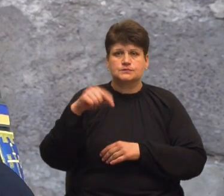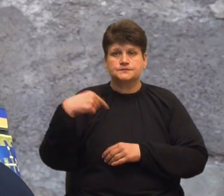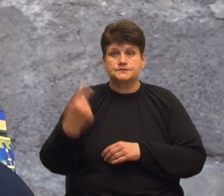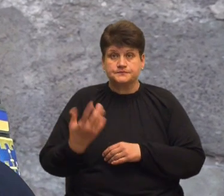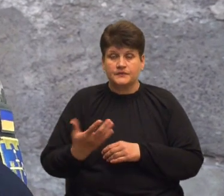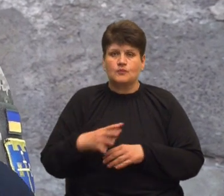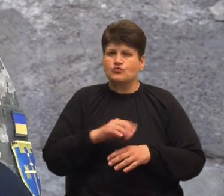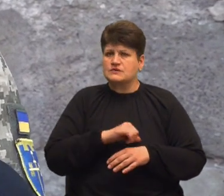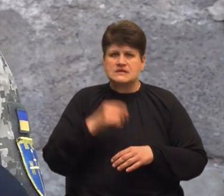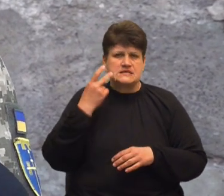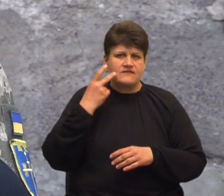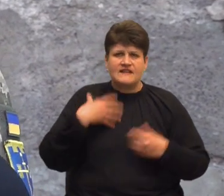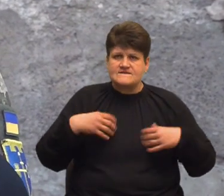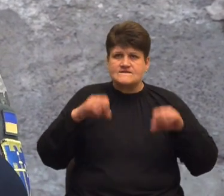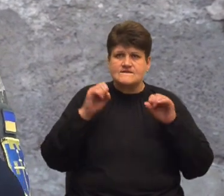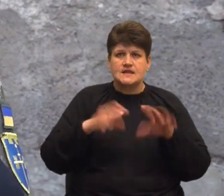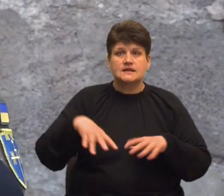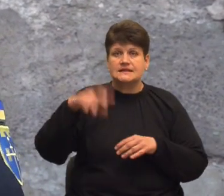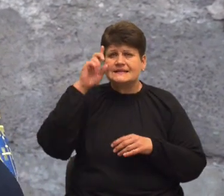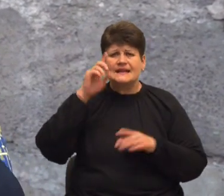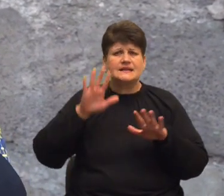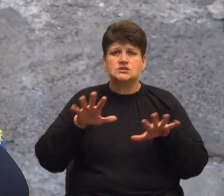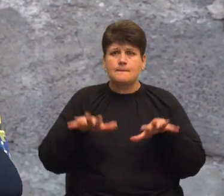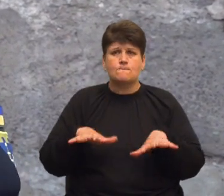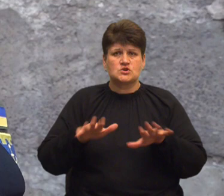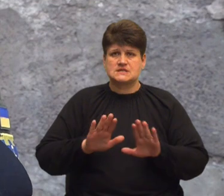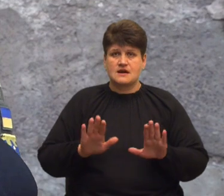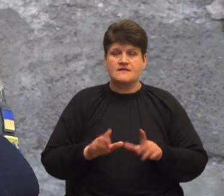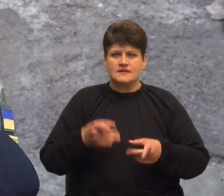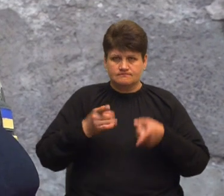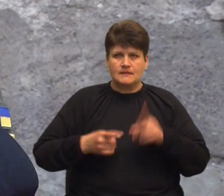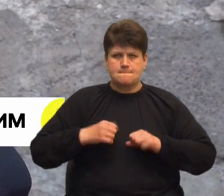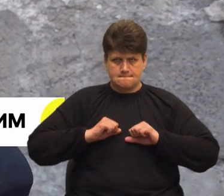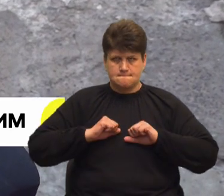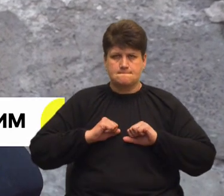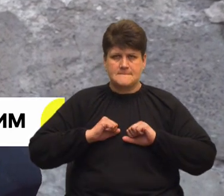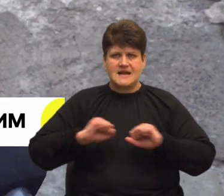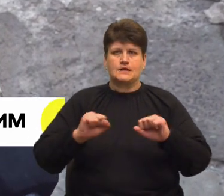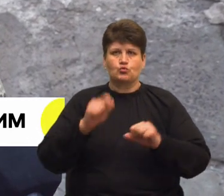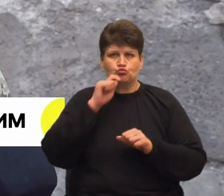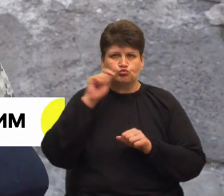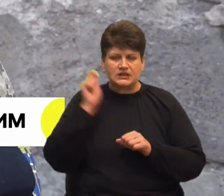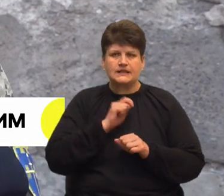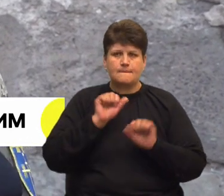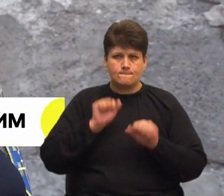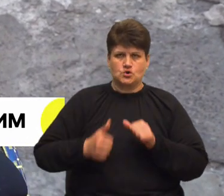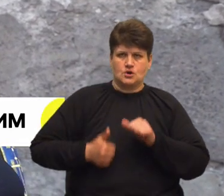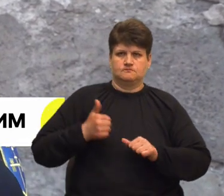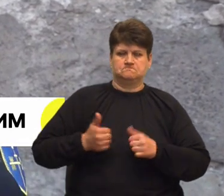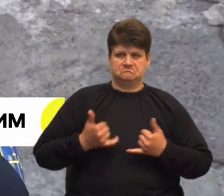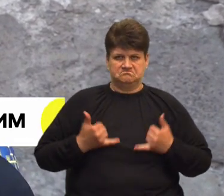відданим своїм батьківщині і не лише на посаді але він справжній патріот України яким можна пишатися і з якого брати